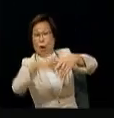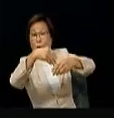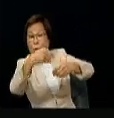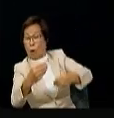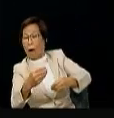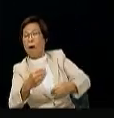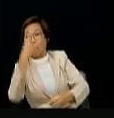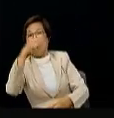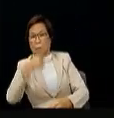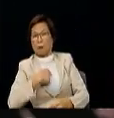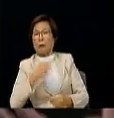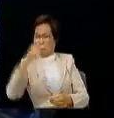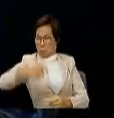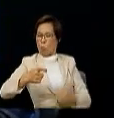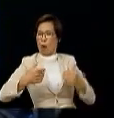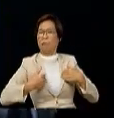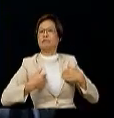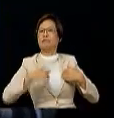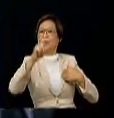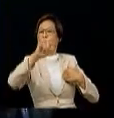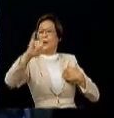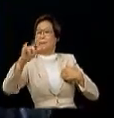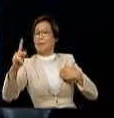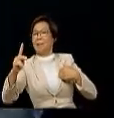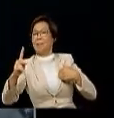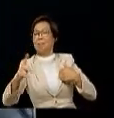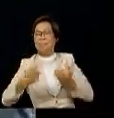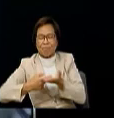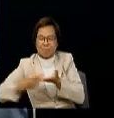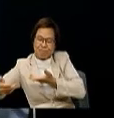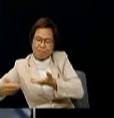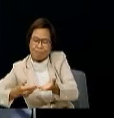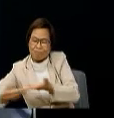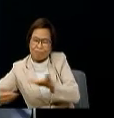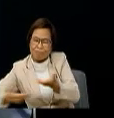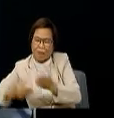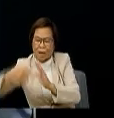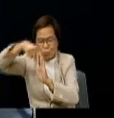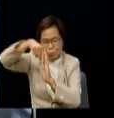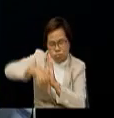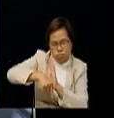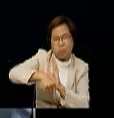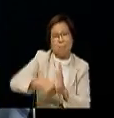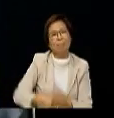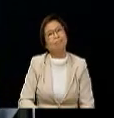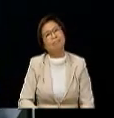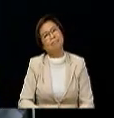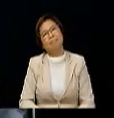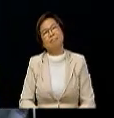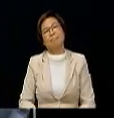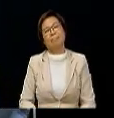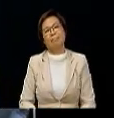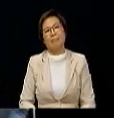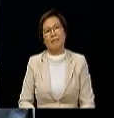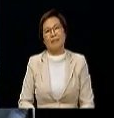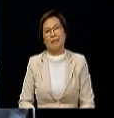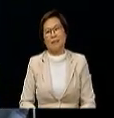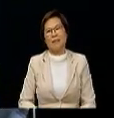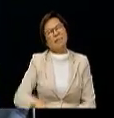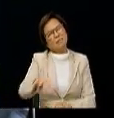to pada saya perlu ada satu Jateng kuaske yang pingsan secara lebih mendalam itu lebih kurang